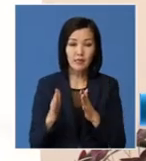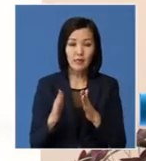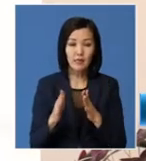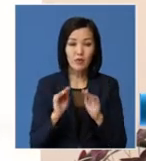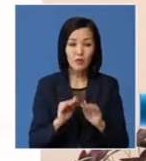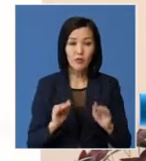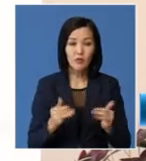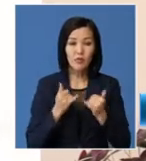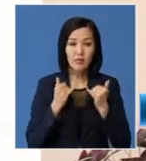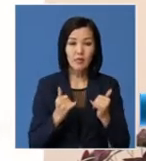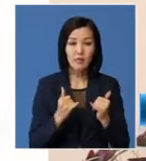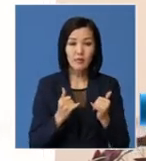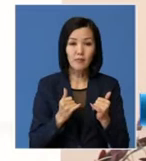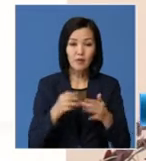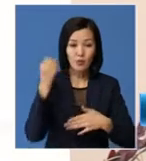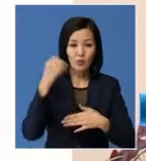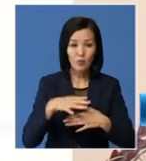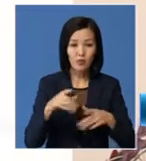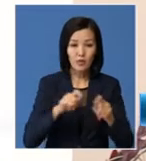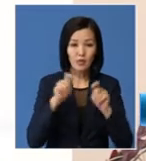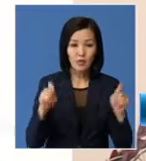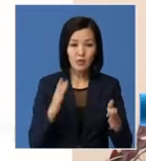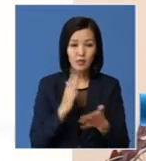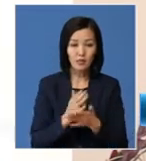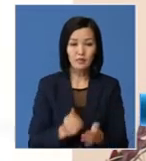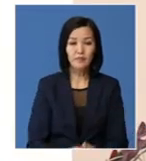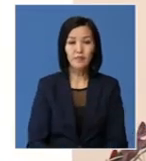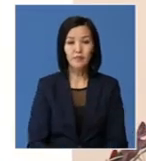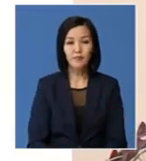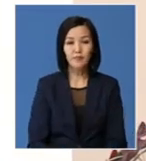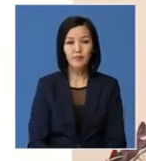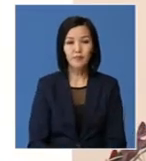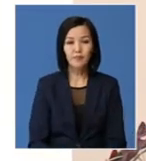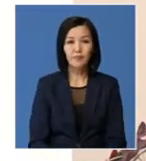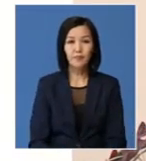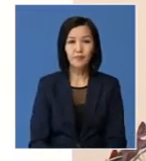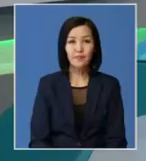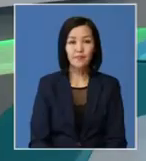арнап коворкинг орталығын ашқанбыз, ол жақта да оқушыларға арнап жұмыс жасалады.